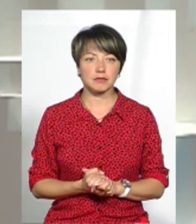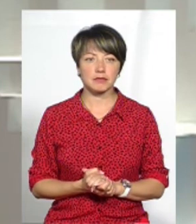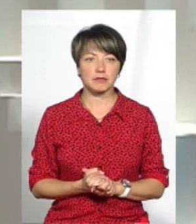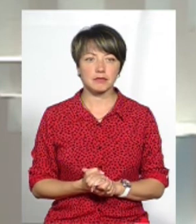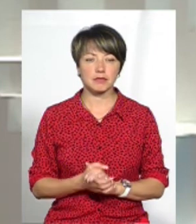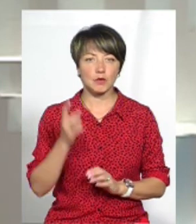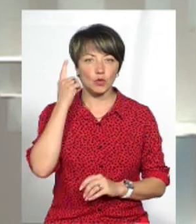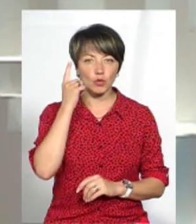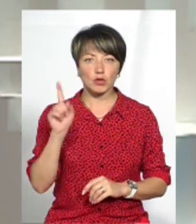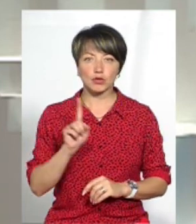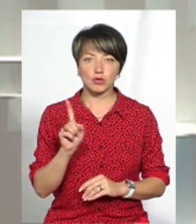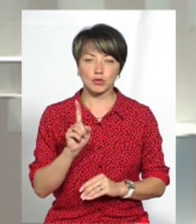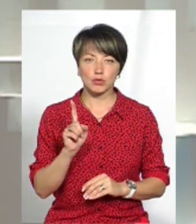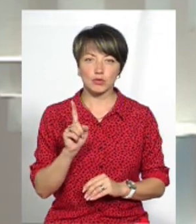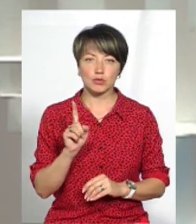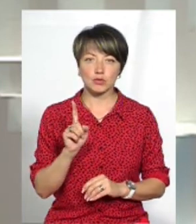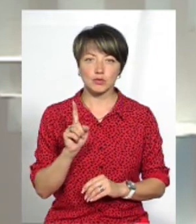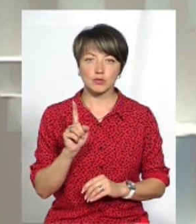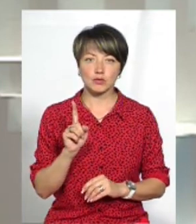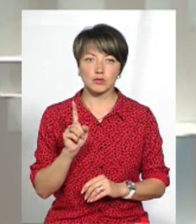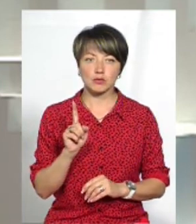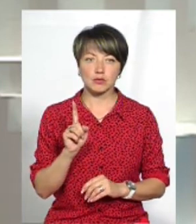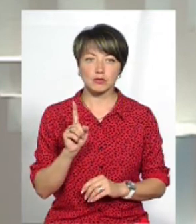Я думаю, що